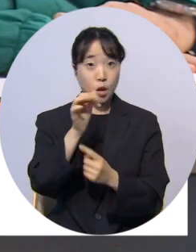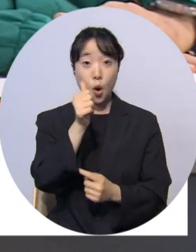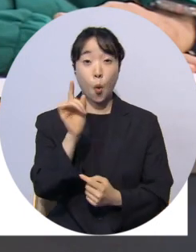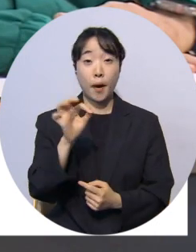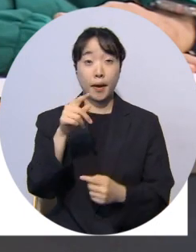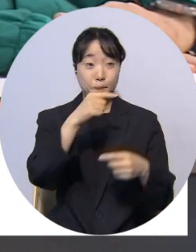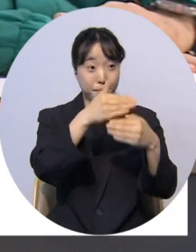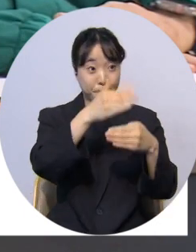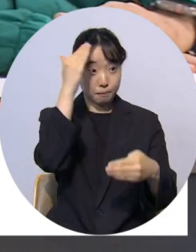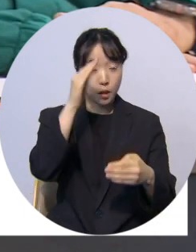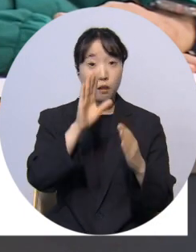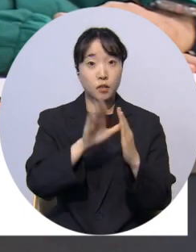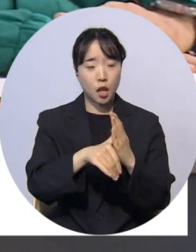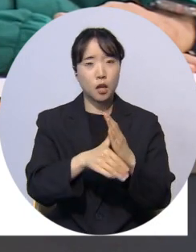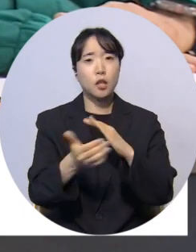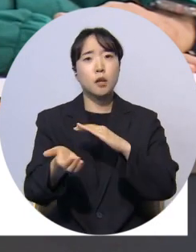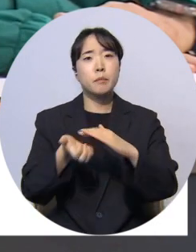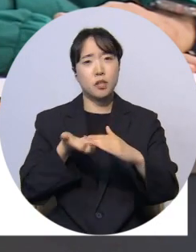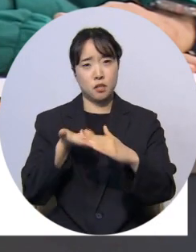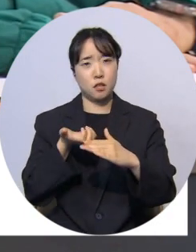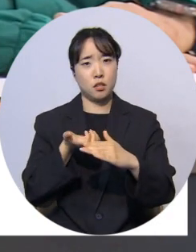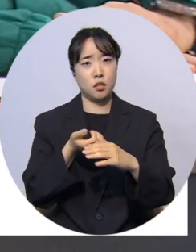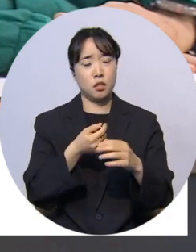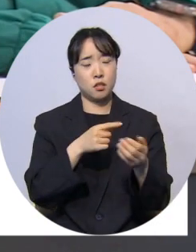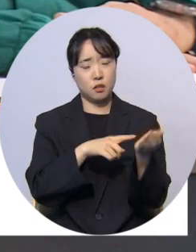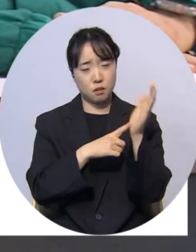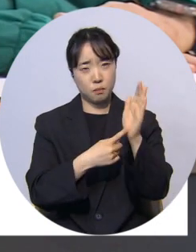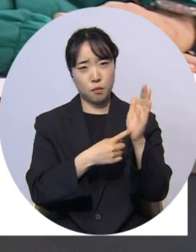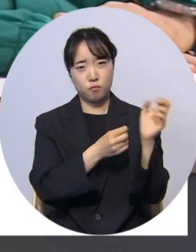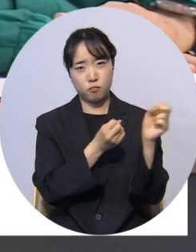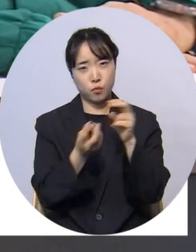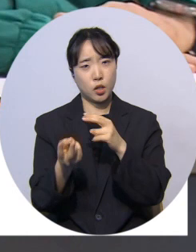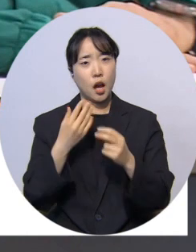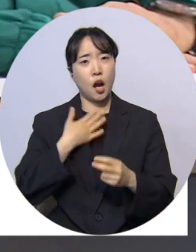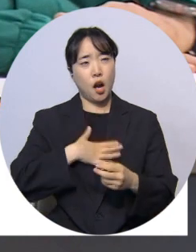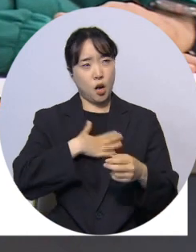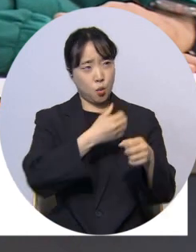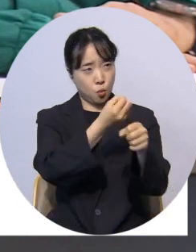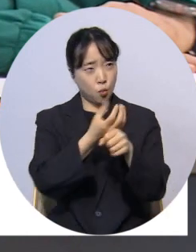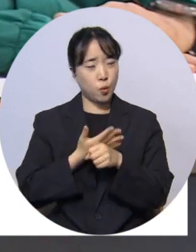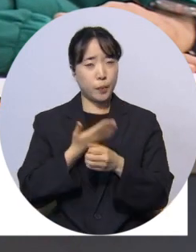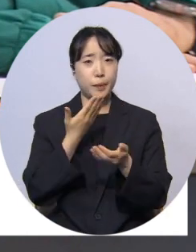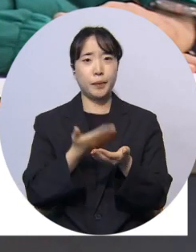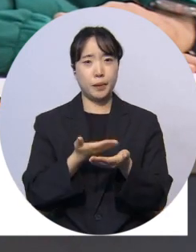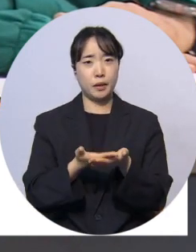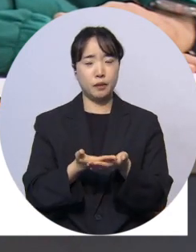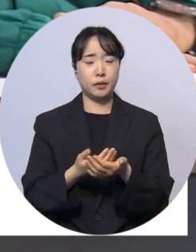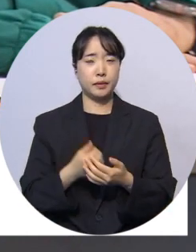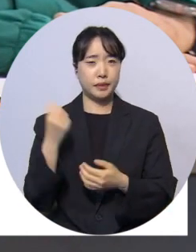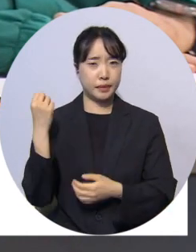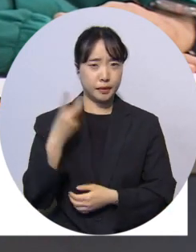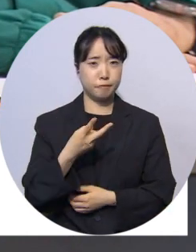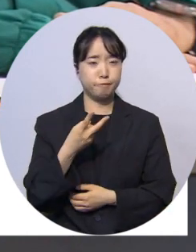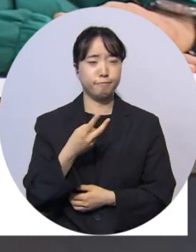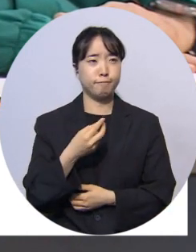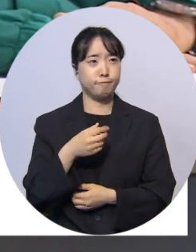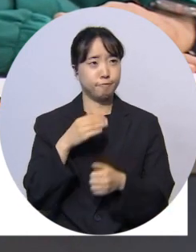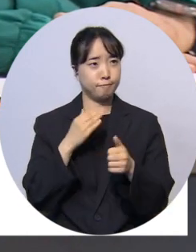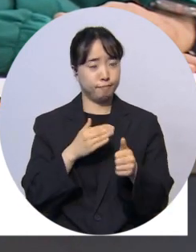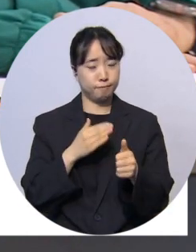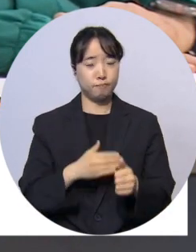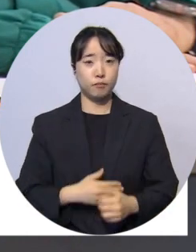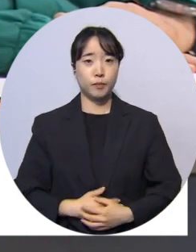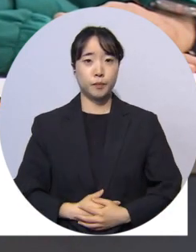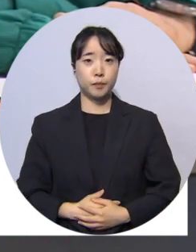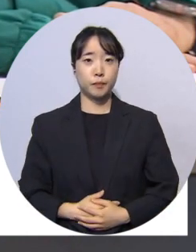시 남북한 합의대로 사전에 반드시 통보해 줄 것을이 자리에서 다시 한번